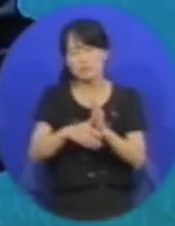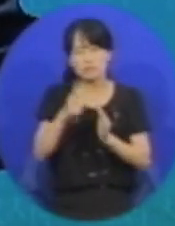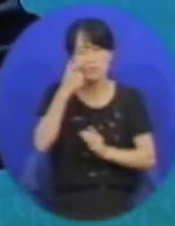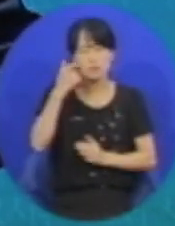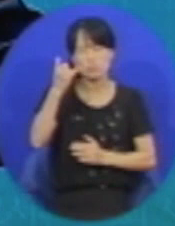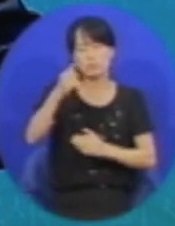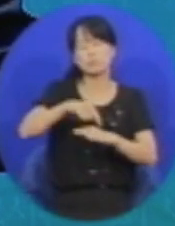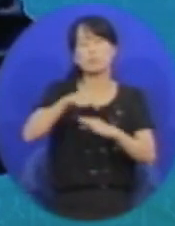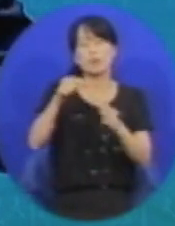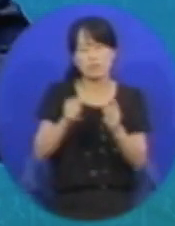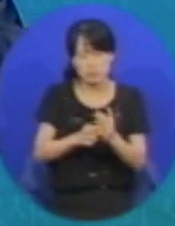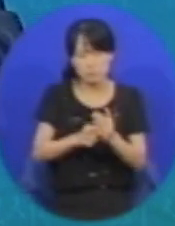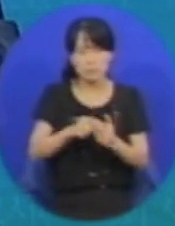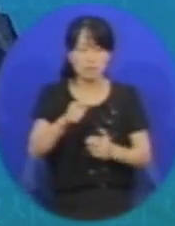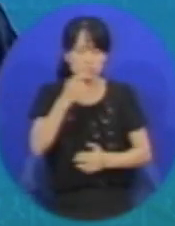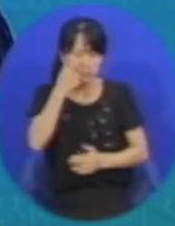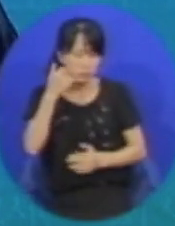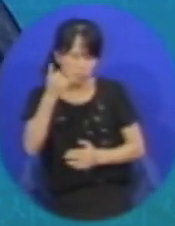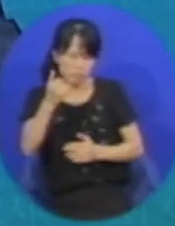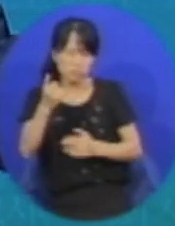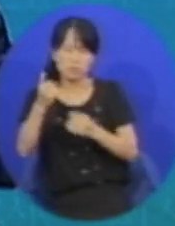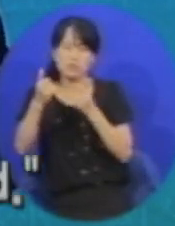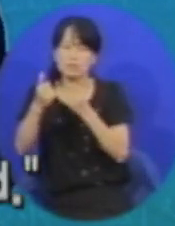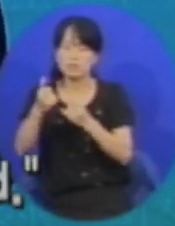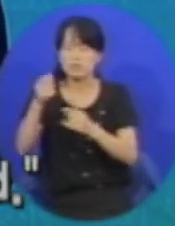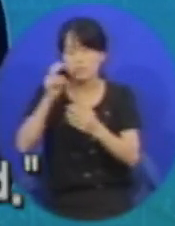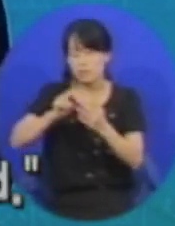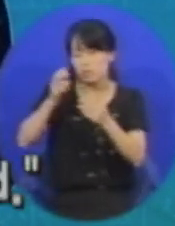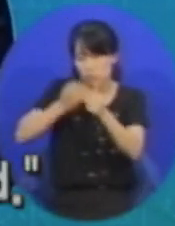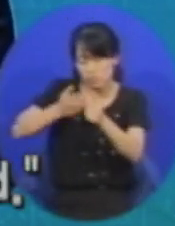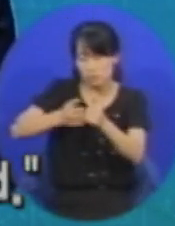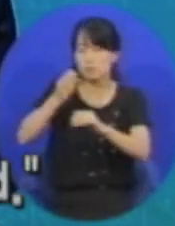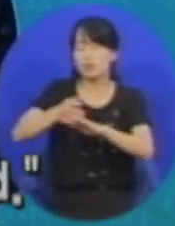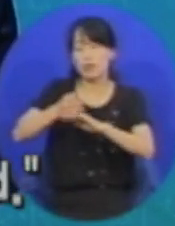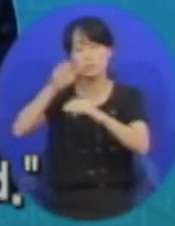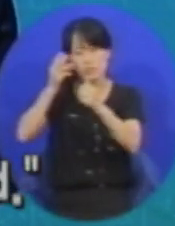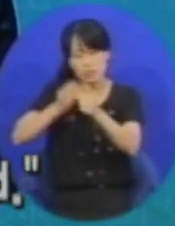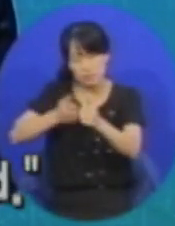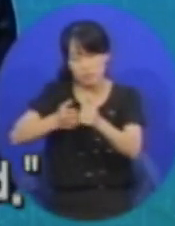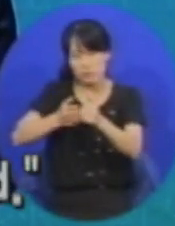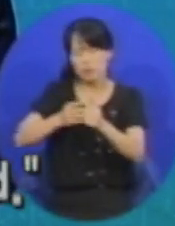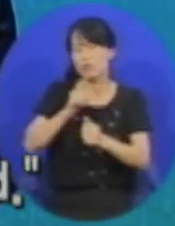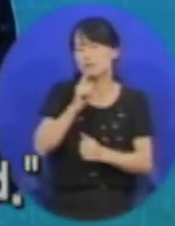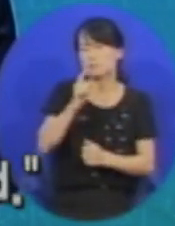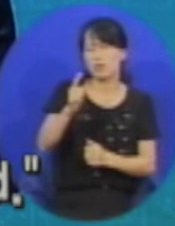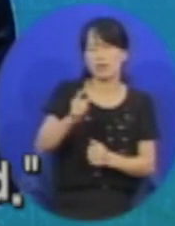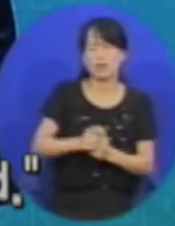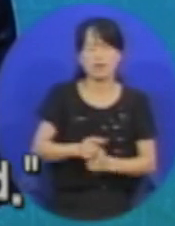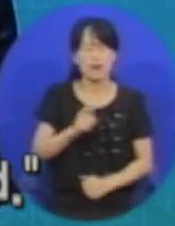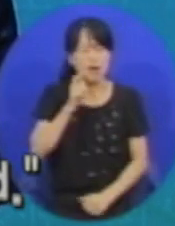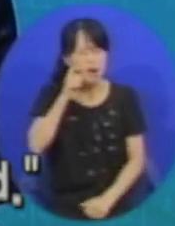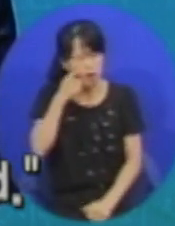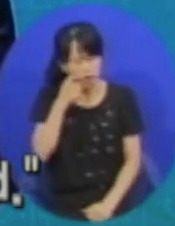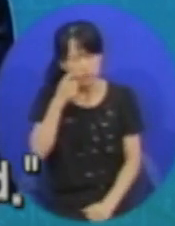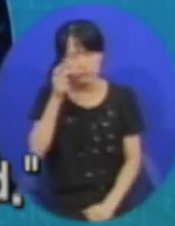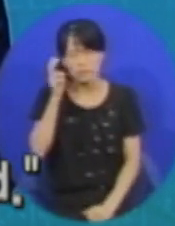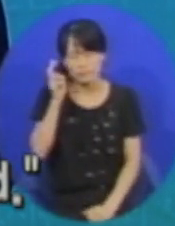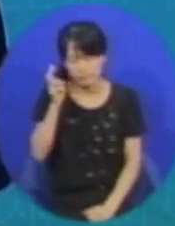어떻게 그 부모에게 찬송하세요, 감사하세요 그렇게 말하기 얼마나